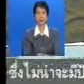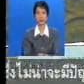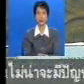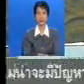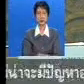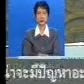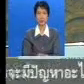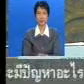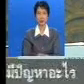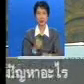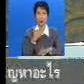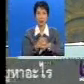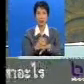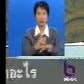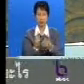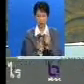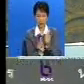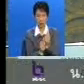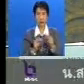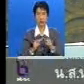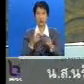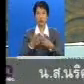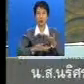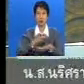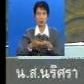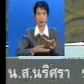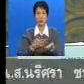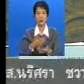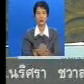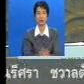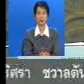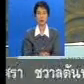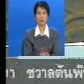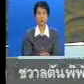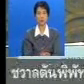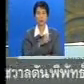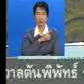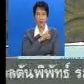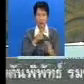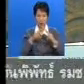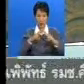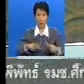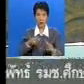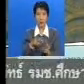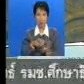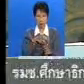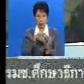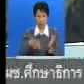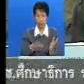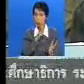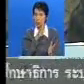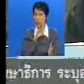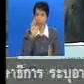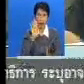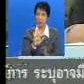ด้านนายอลงกรณ์พลบุตรรัฐมนตรีช่วยว่าการกระทรวงพาณิชย์ซึ่งกำกับดูแลกรมทรัพย์สินทางปัญญาชี้แจงว่าเหตุการณ์ที่เกิดขึ้นเจ้าหน้าที่ได้ป